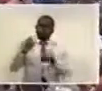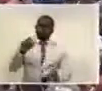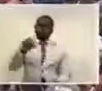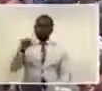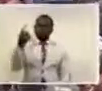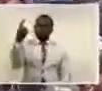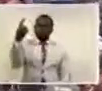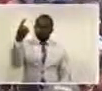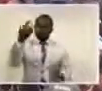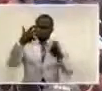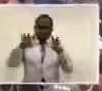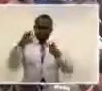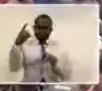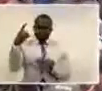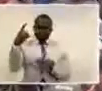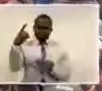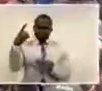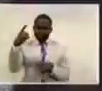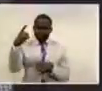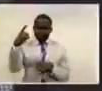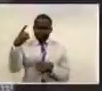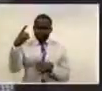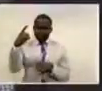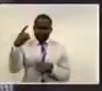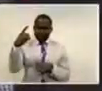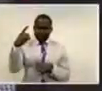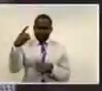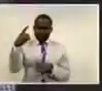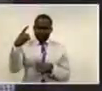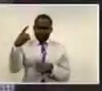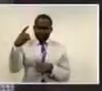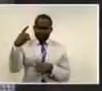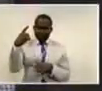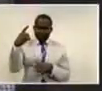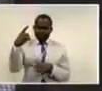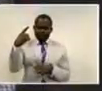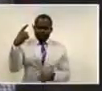undi umwe turangize cyangwa n'ubundi twari duhe guhagurukira tukareka abantu baka